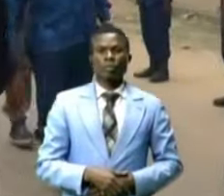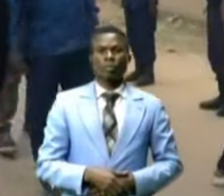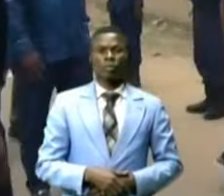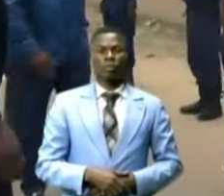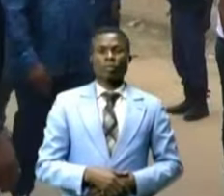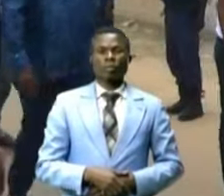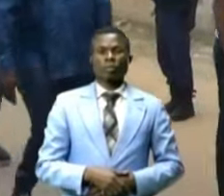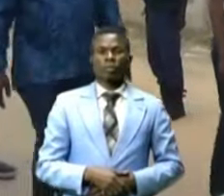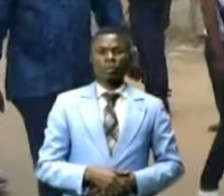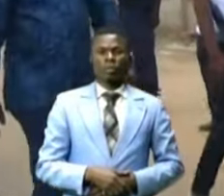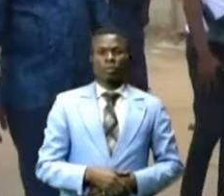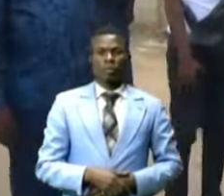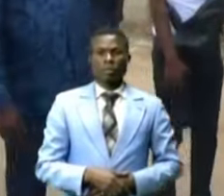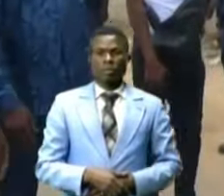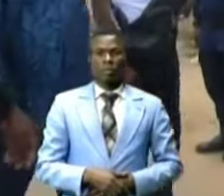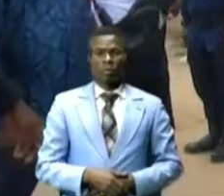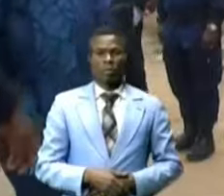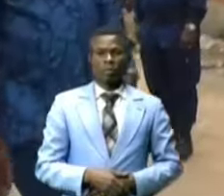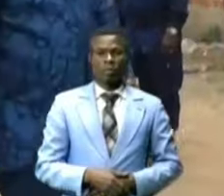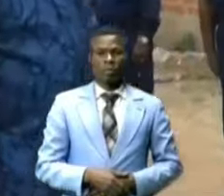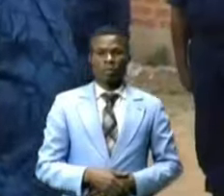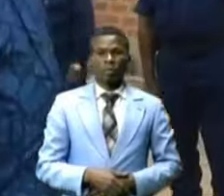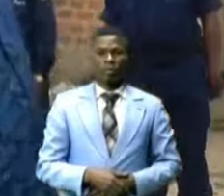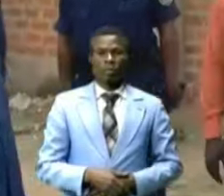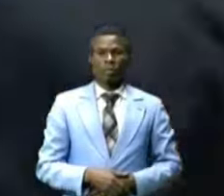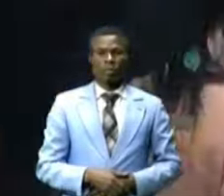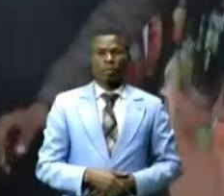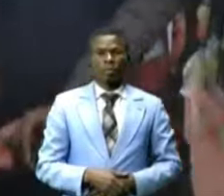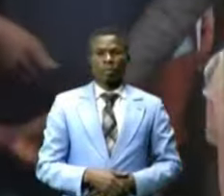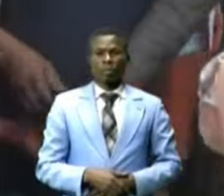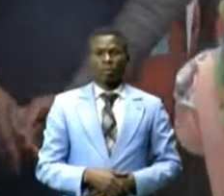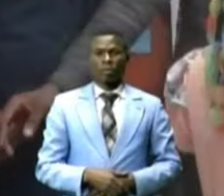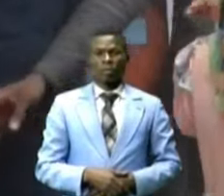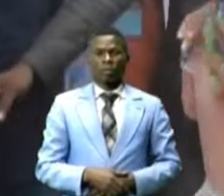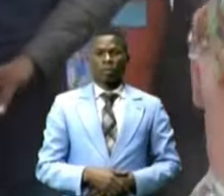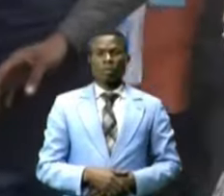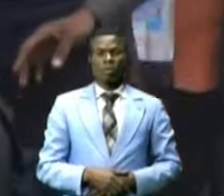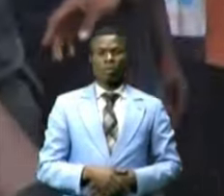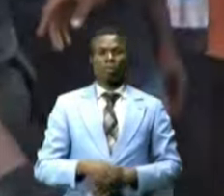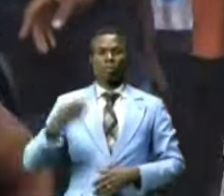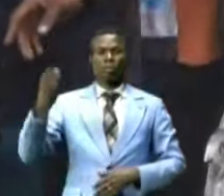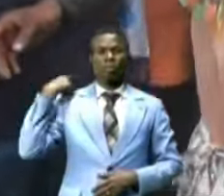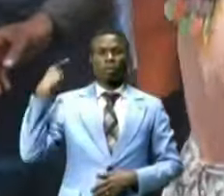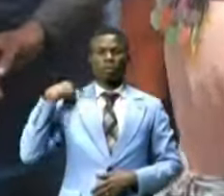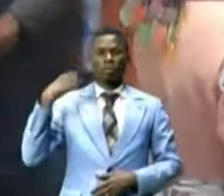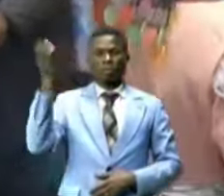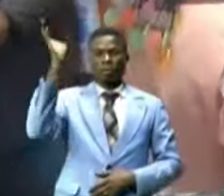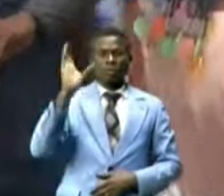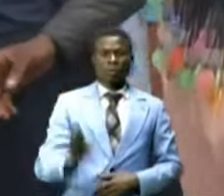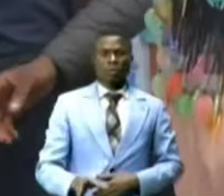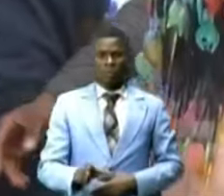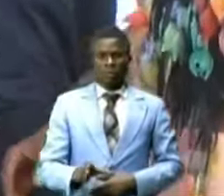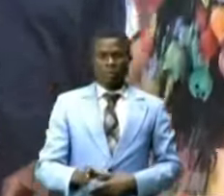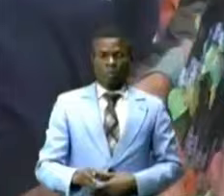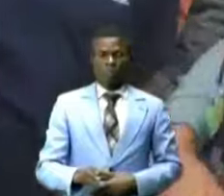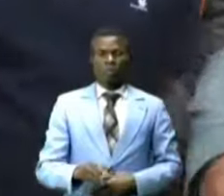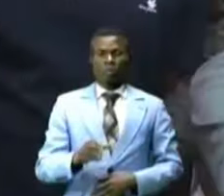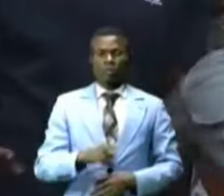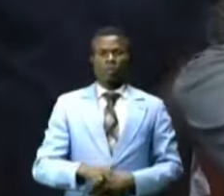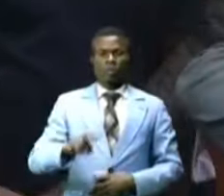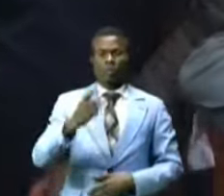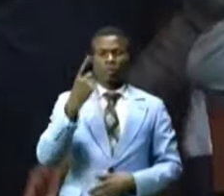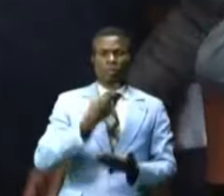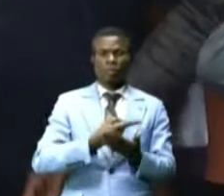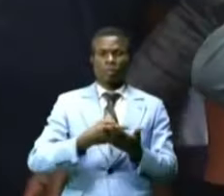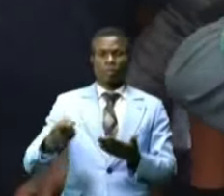Roger Mwakamwaka, sénateur de la République, notable du Congo central, vient d'effectuer un séjour de plus d'une semaine